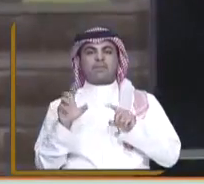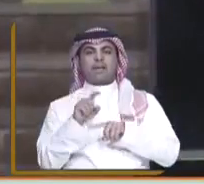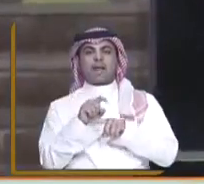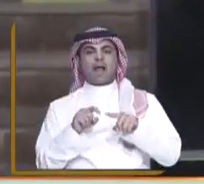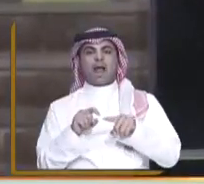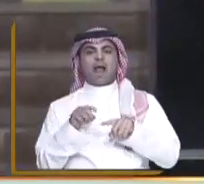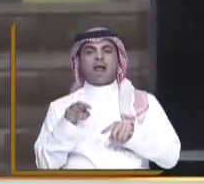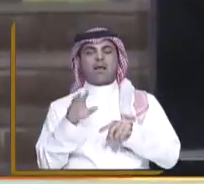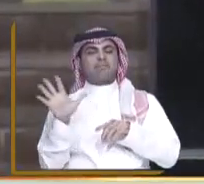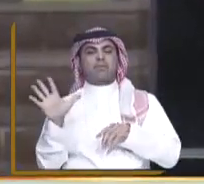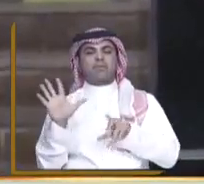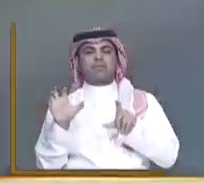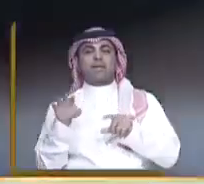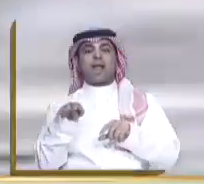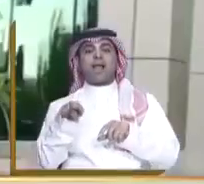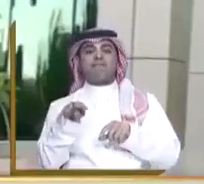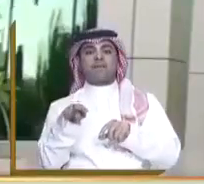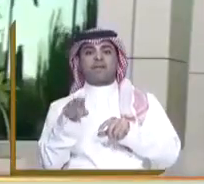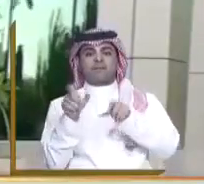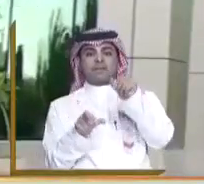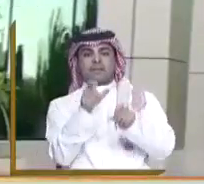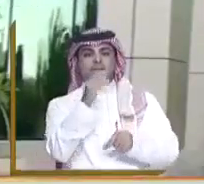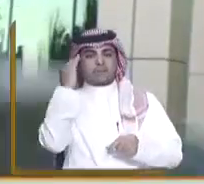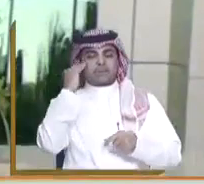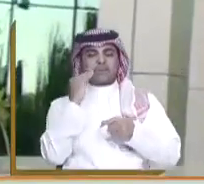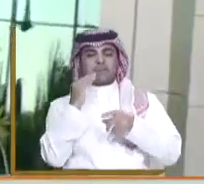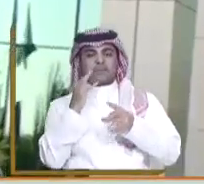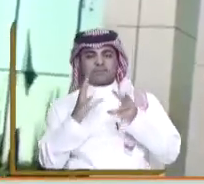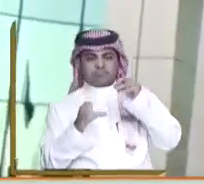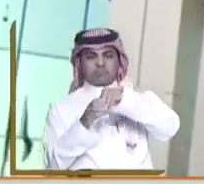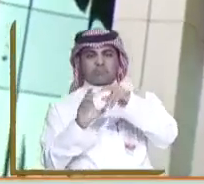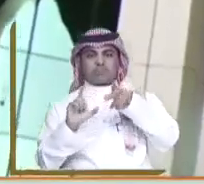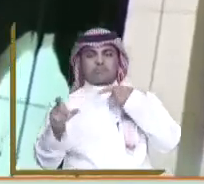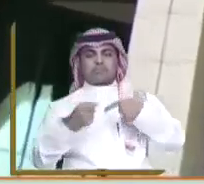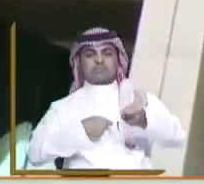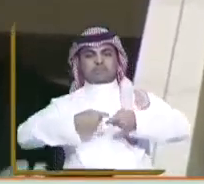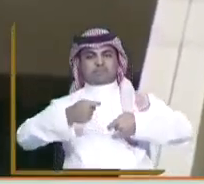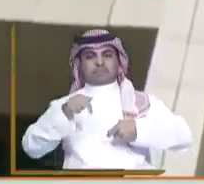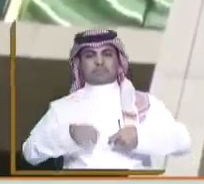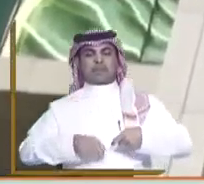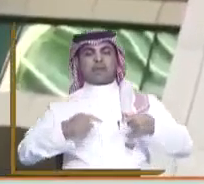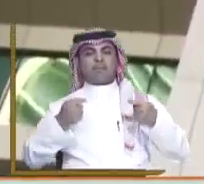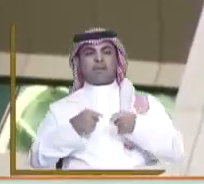ما كنا عليه في الربع المماثل من العام السابق حيث بلغ عددهن مليون